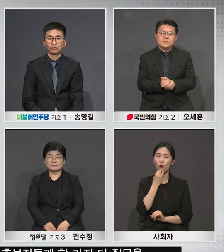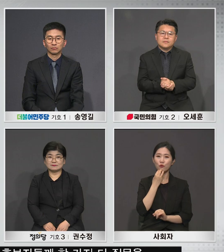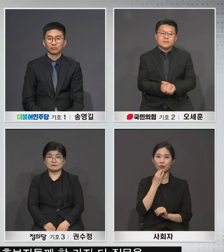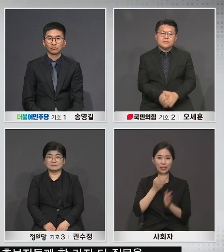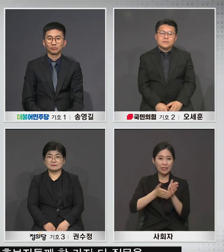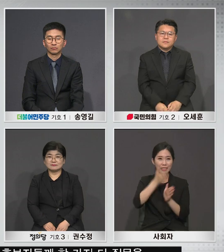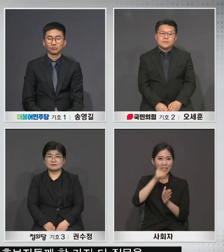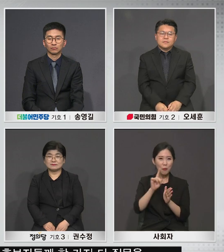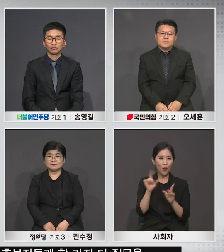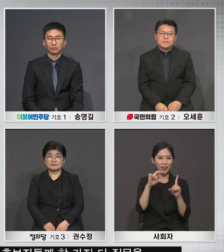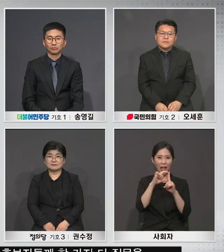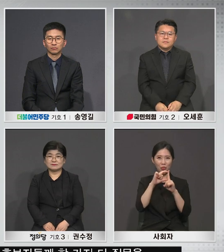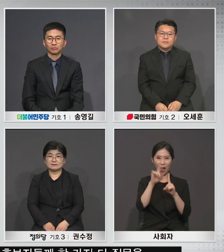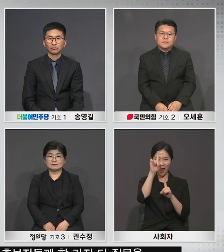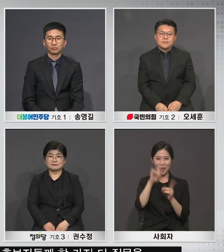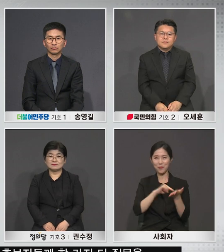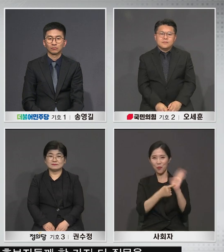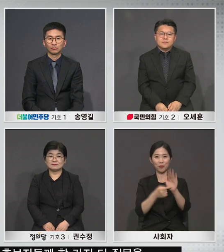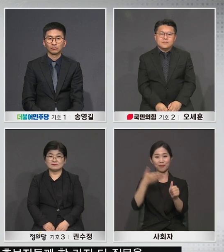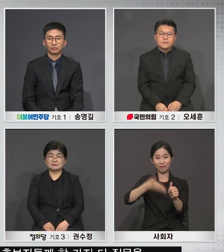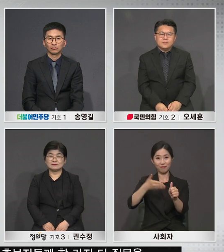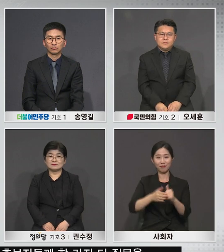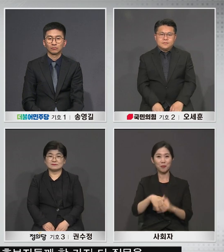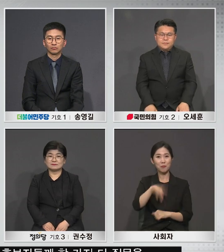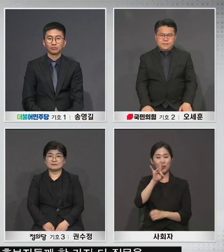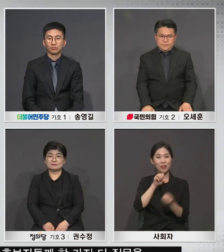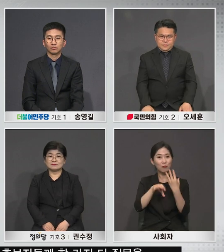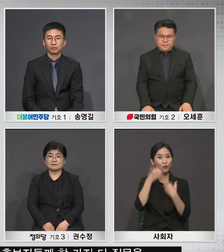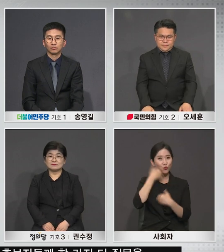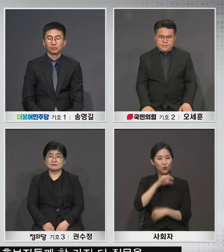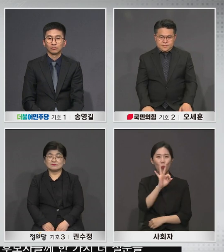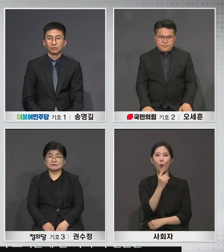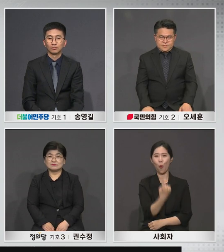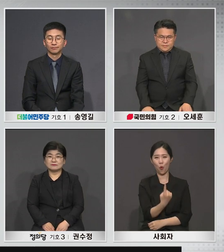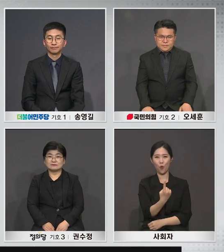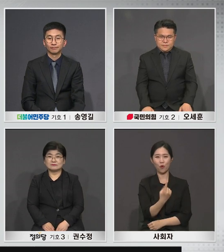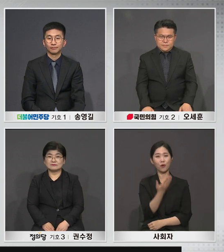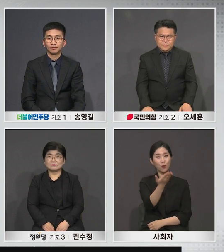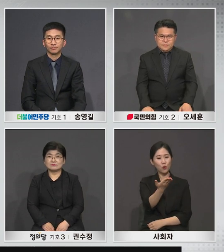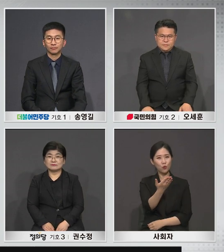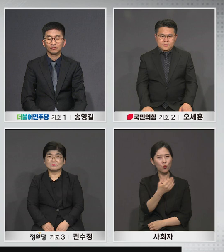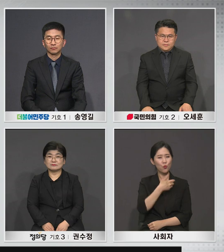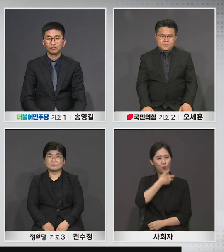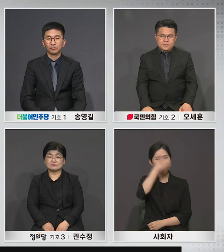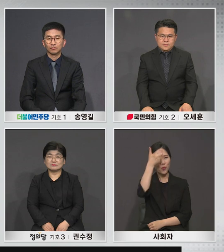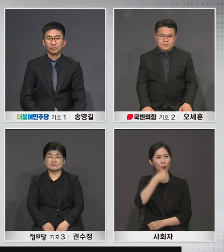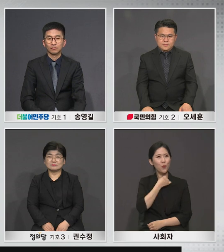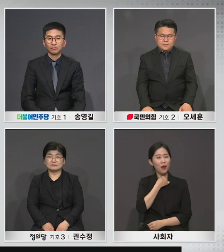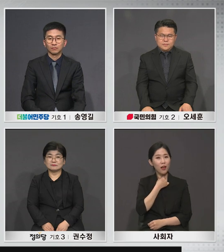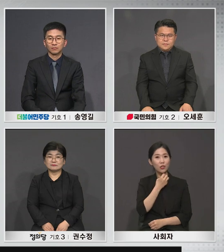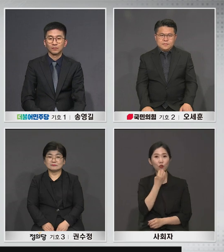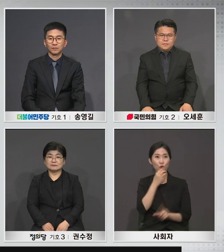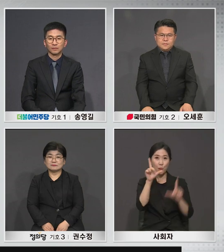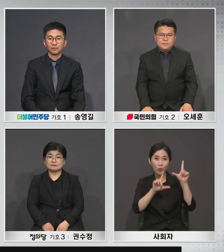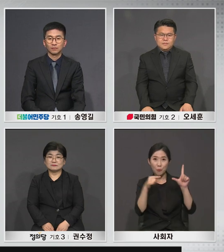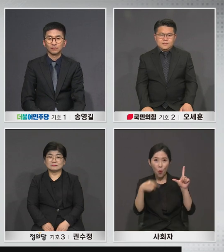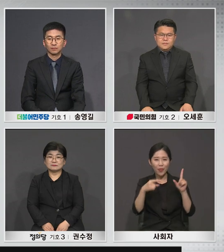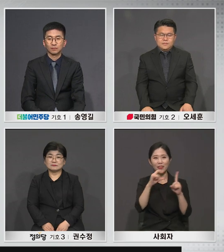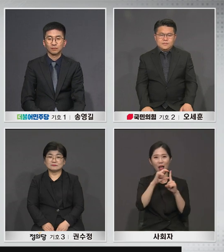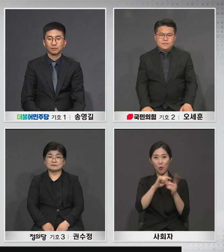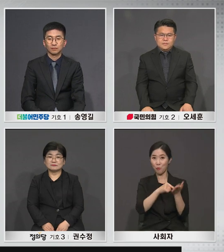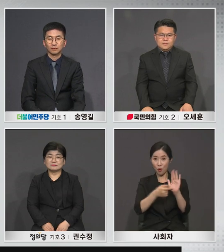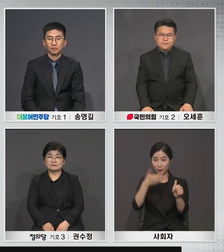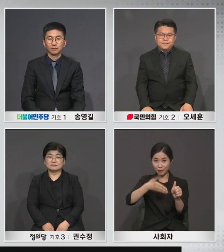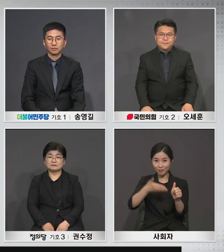말씀해 주시면 되는데요. 먼저 오세훈 후보님부터 후보자가 꿈꾸는 서울이 무엇인지 한번 단어로서 표현해 주실 수